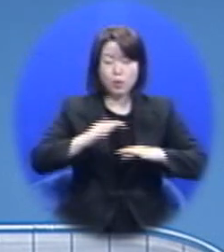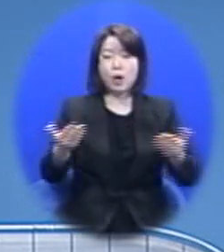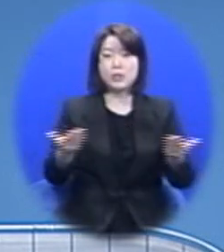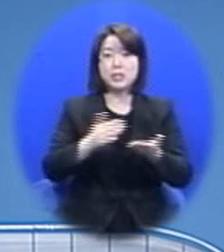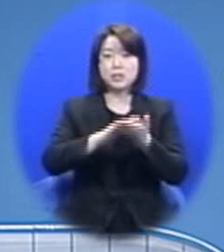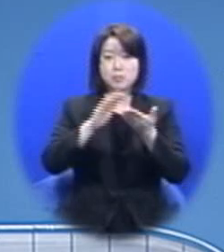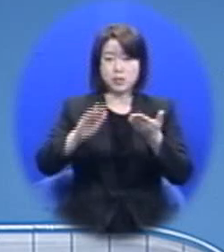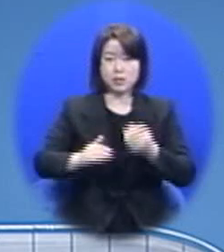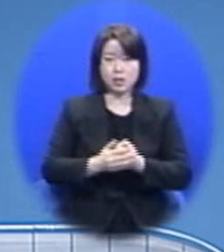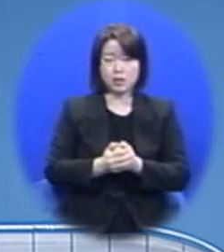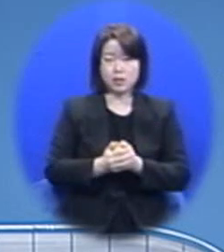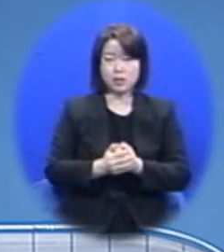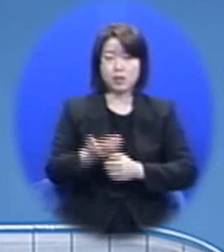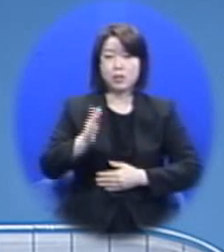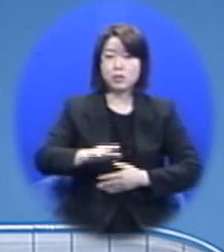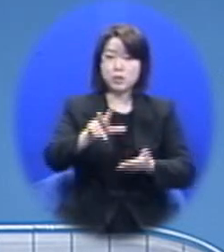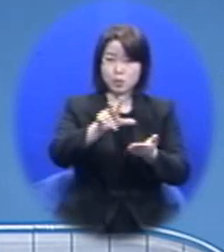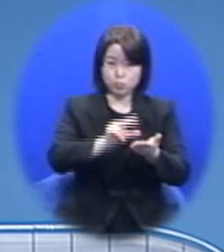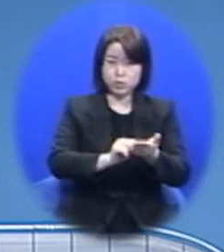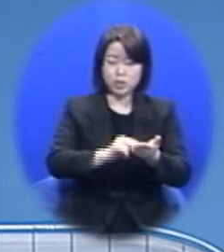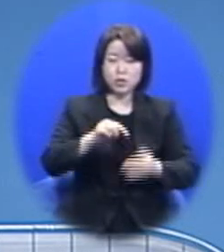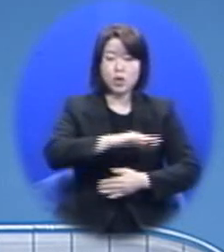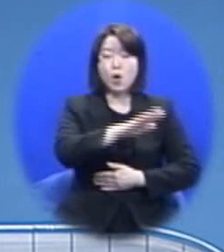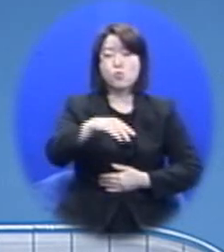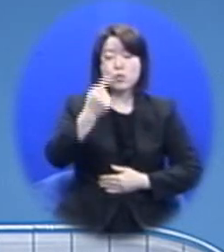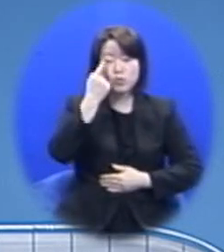문제는 우리 눈에 보이지 않는다는